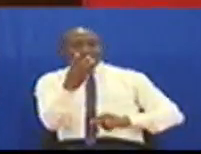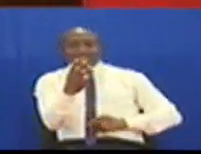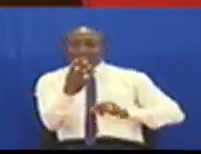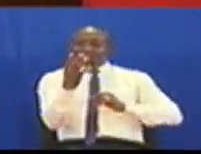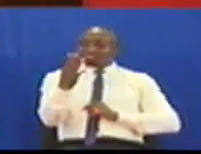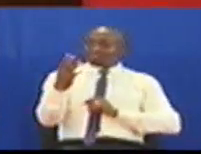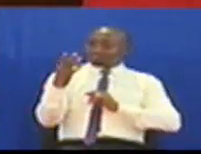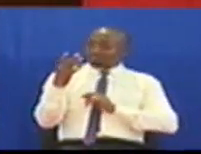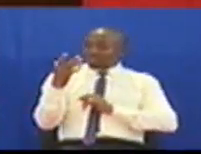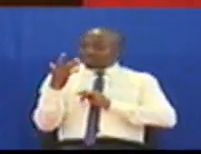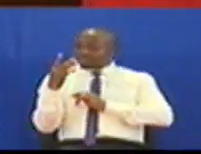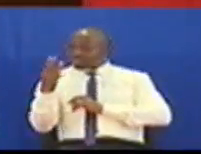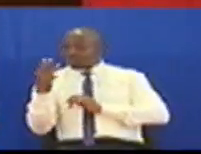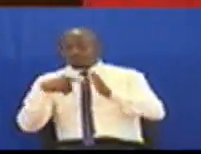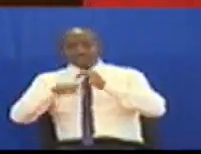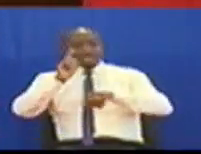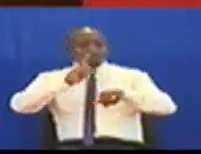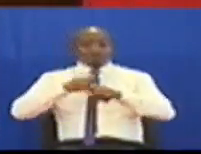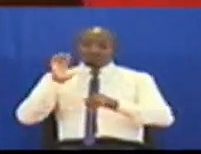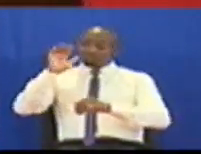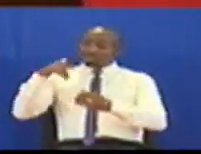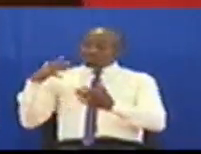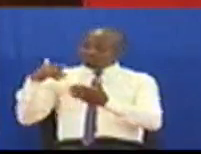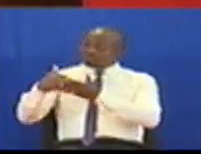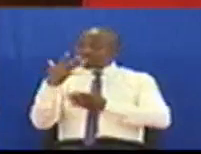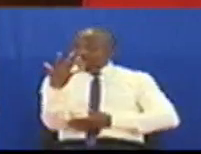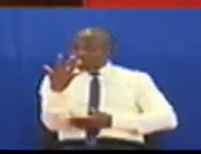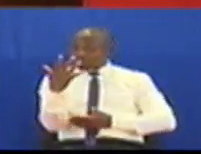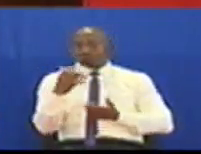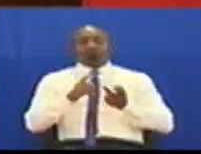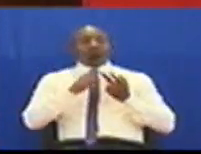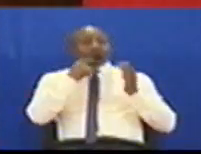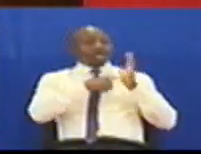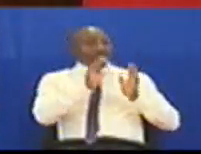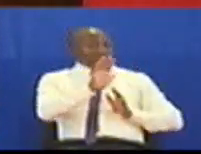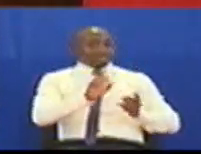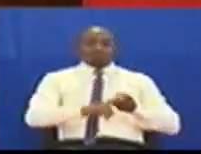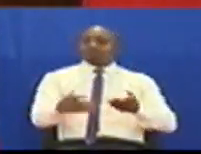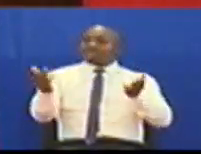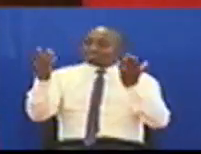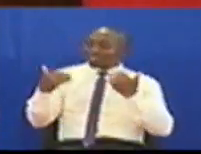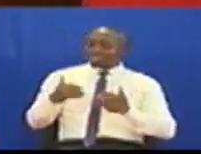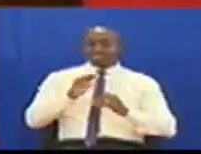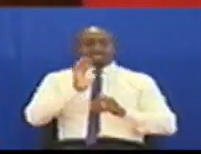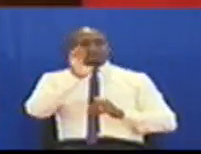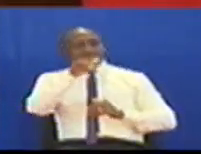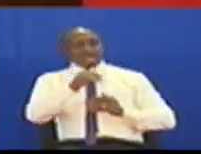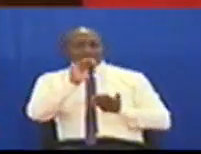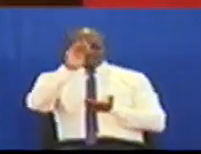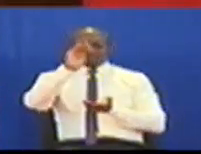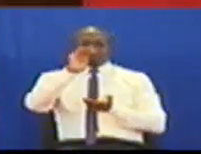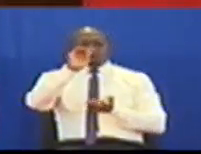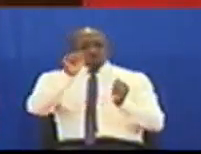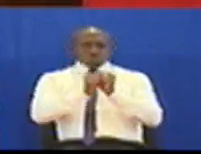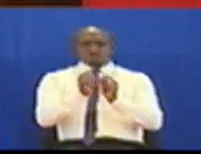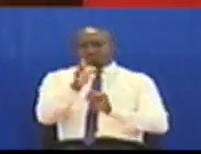433 ndani ya kipindi cha miaka mitano. Mheshimiwa Mwenyekiti, tunahitaji chini ya miaka 10